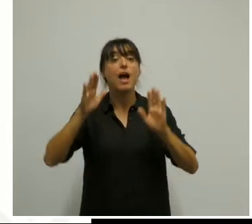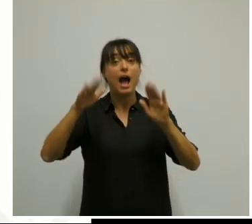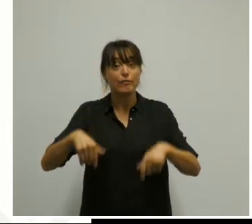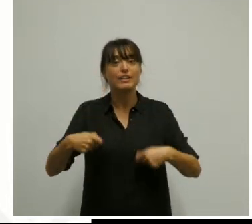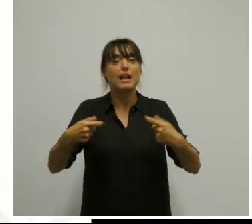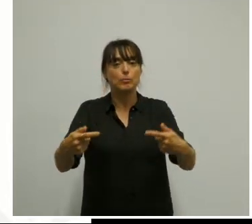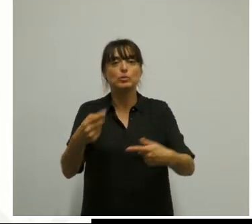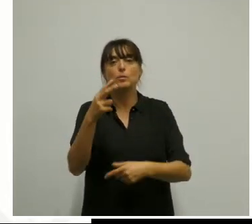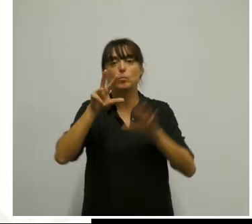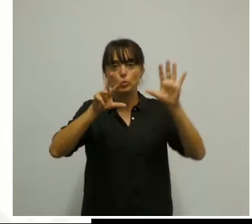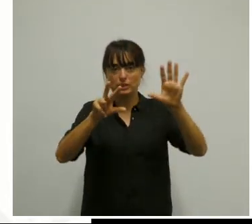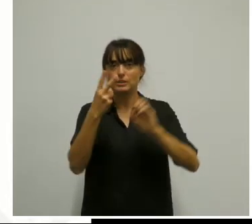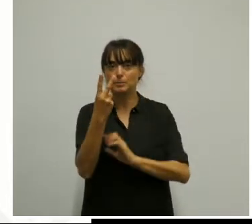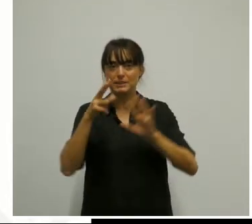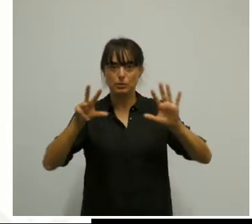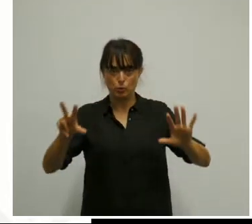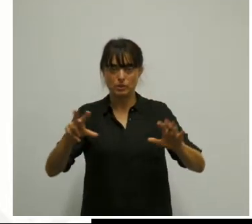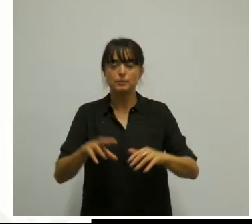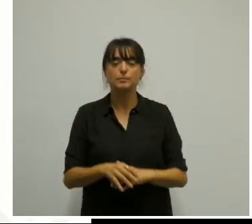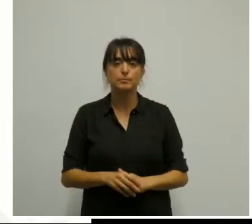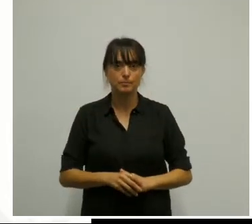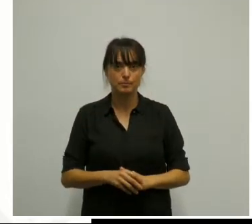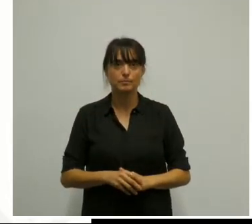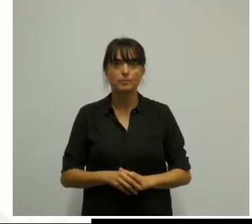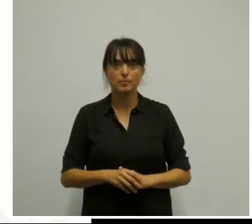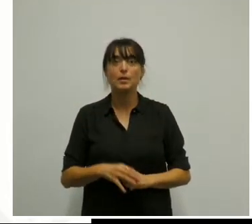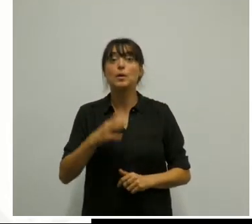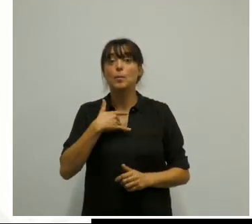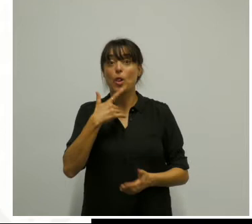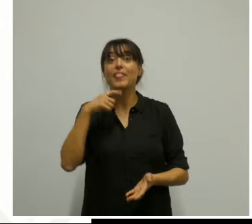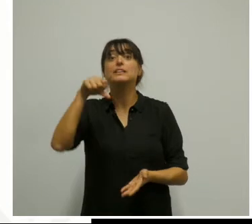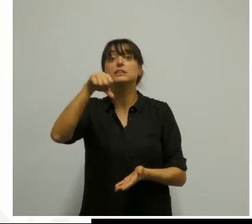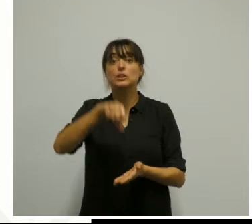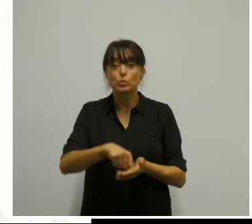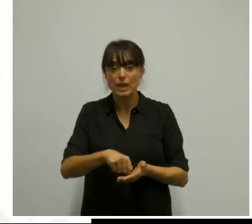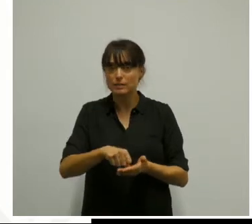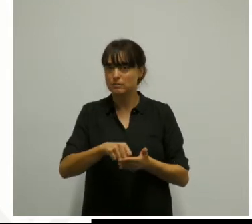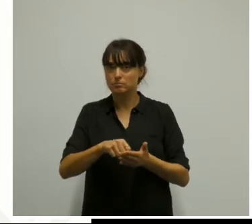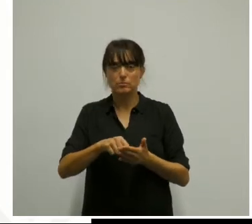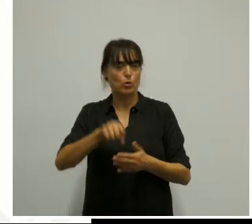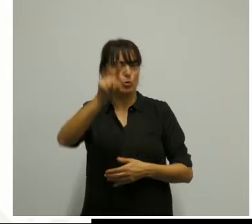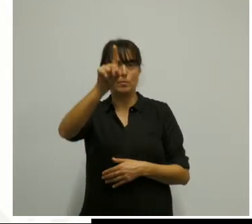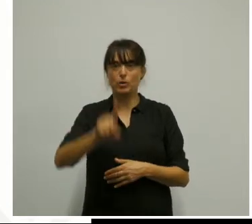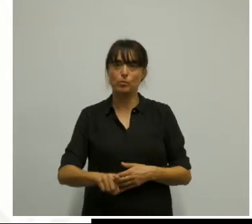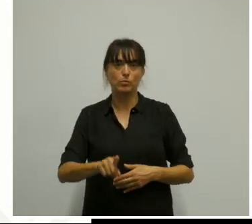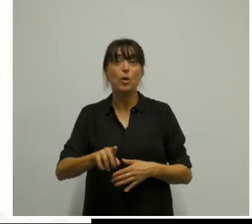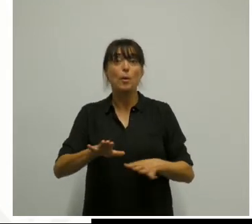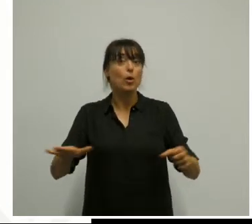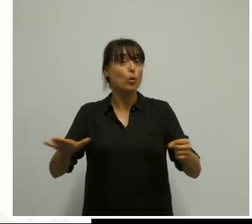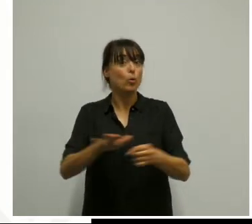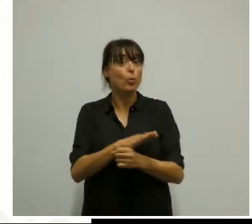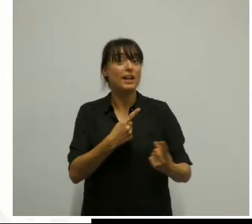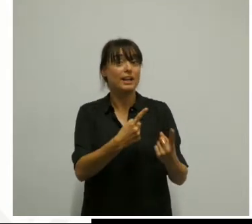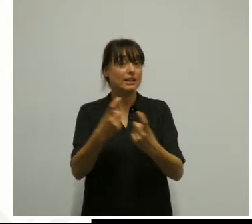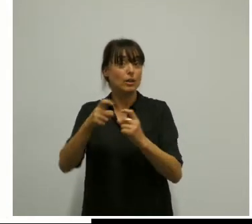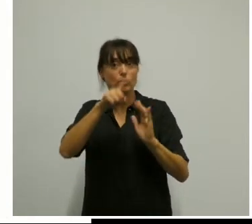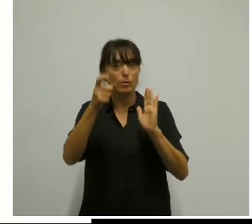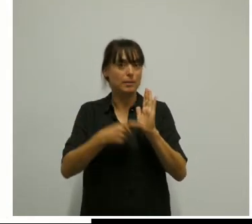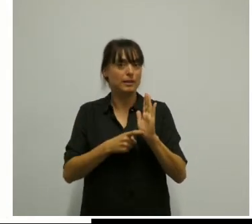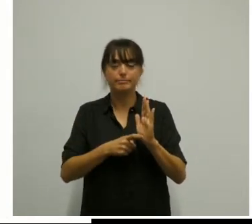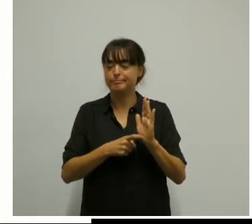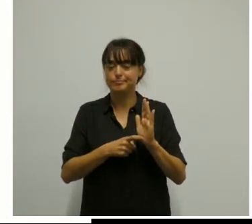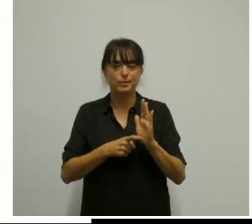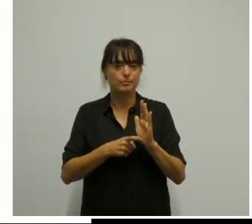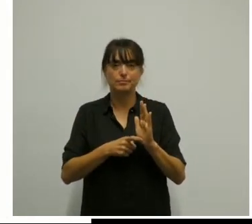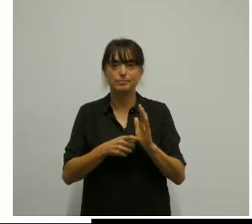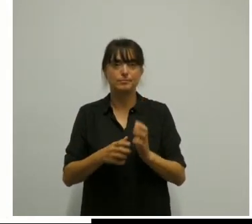828. Per tant, això és la més alta de tota la ciutat, però no arribem a cobrir tota la demanda que hi ha d'escola bressol.